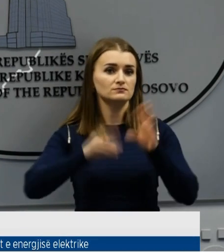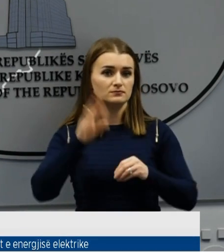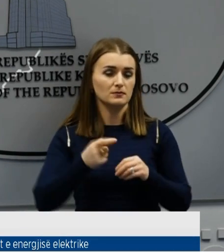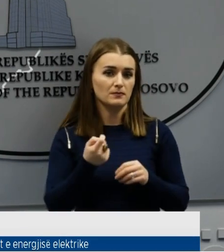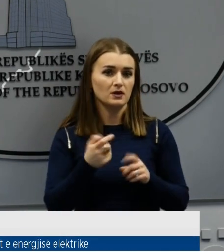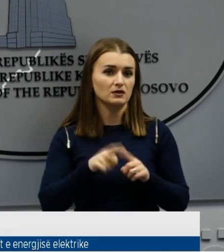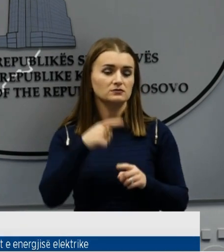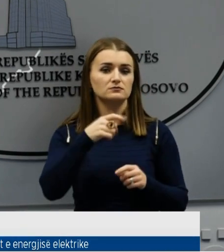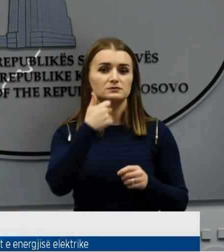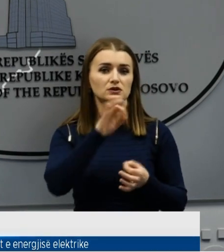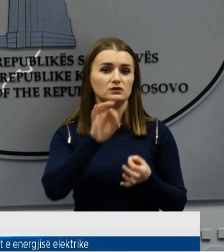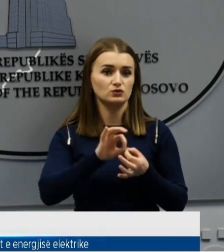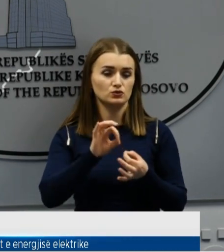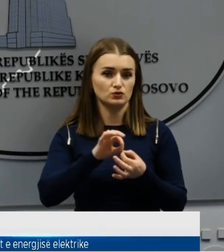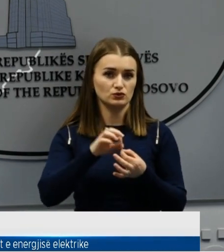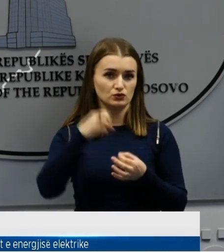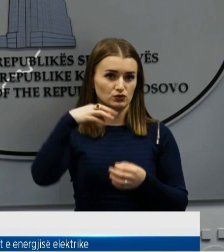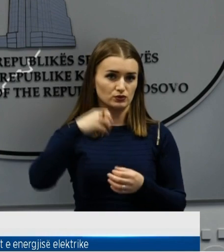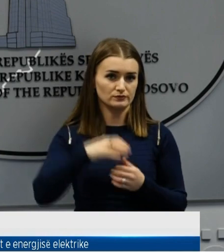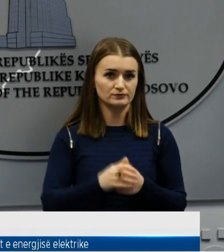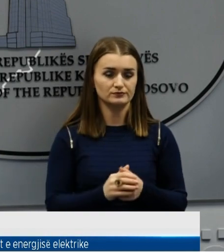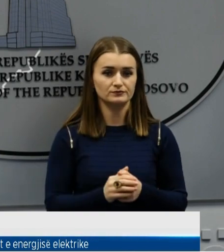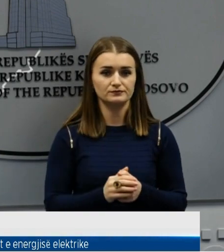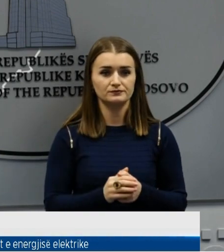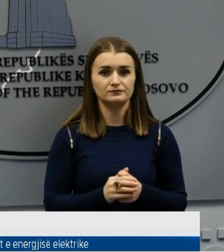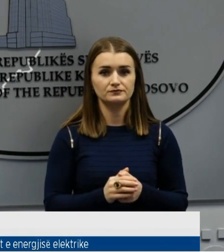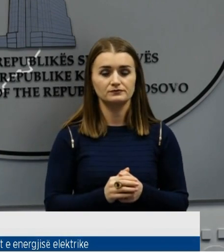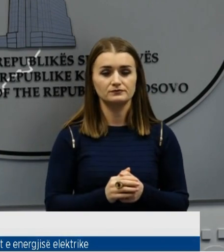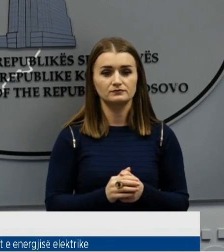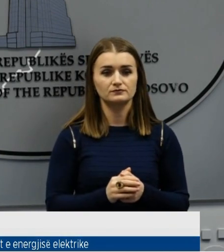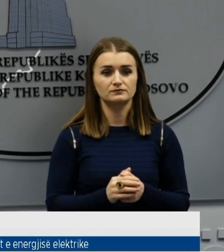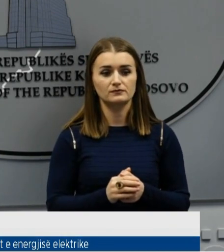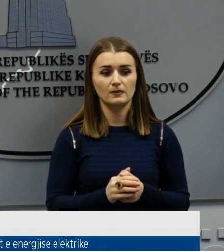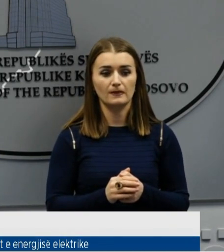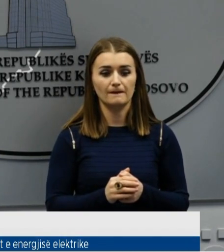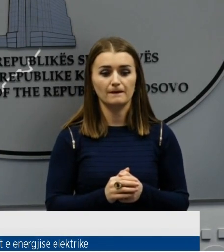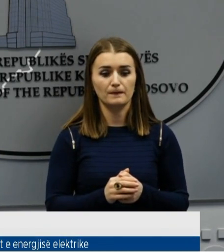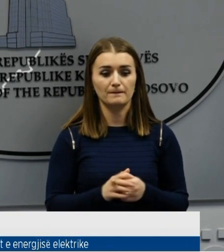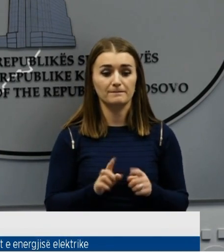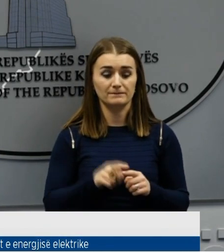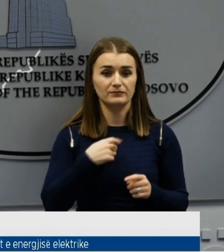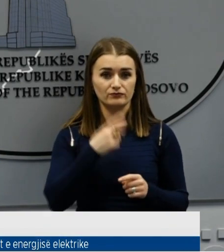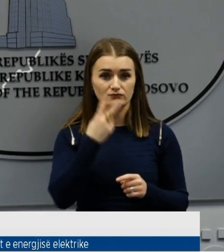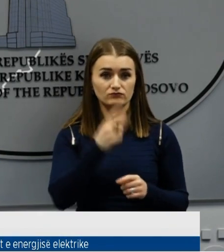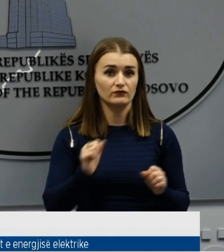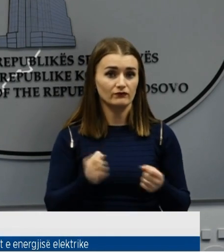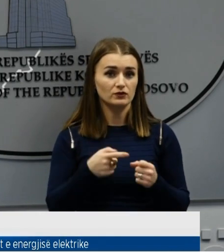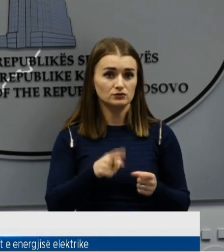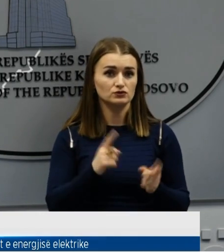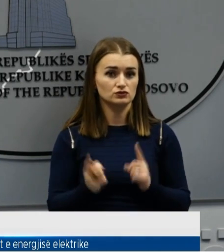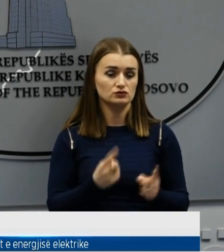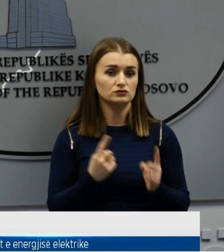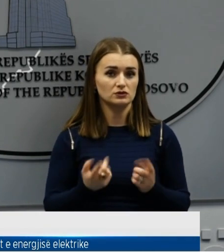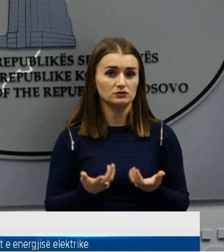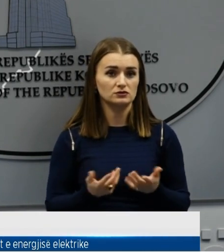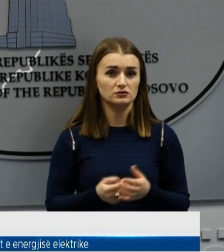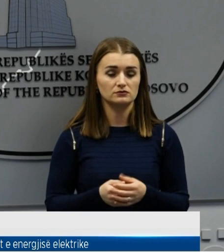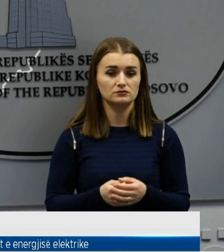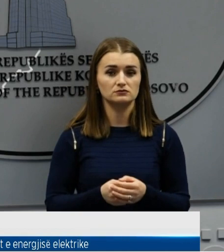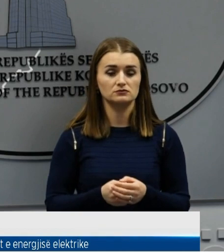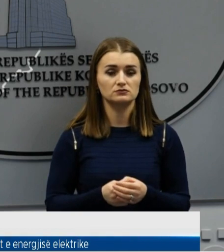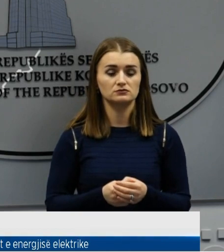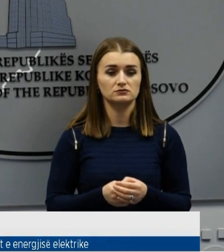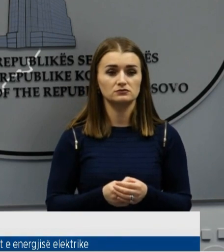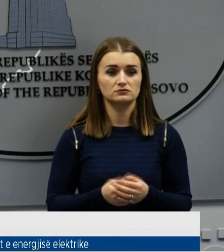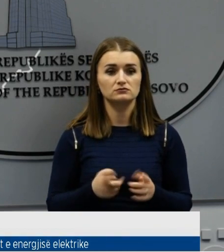Kosovë. Ne, duke e marrë parasysh seriozitetin e situatës, e kemi përkrahur këtë vendim të